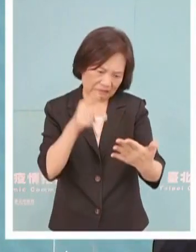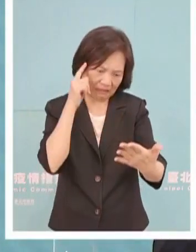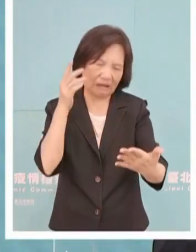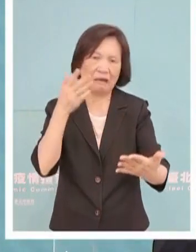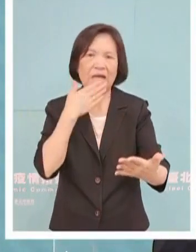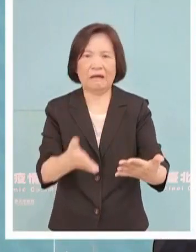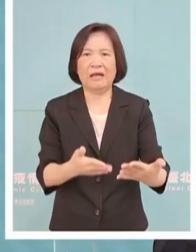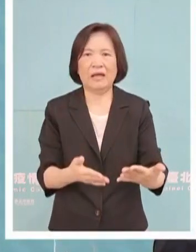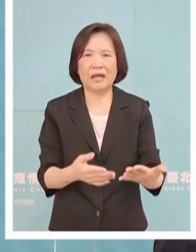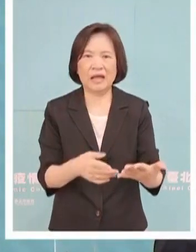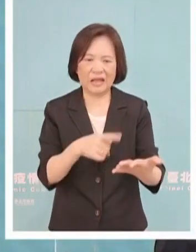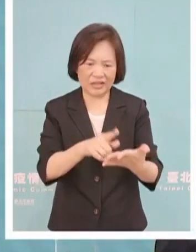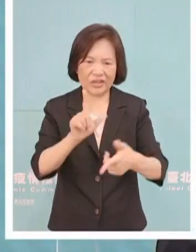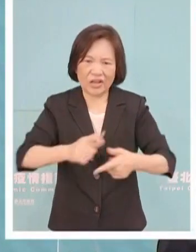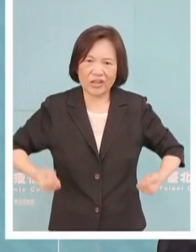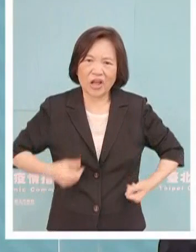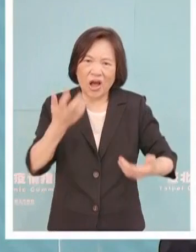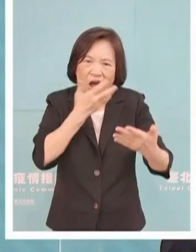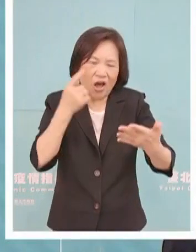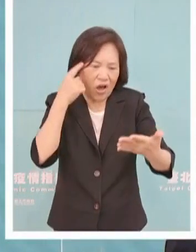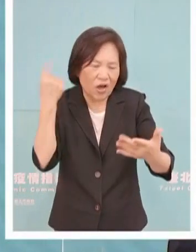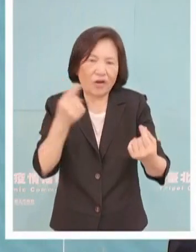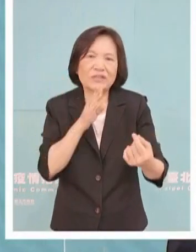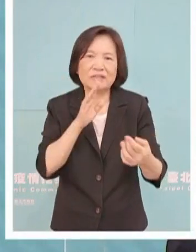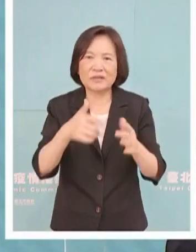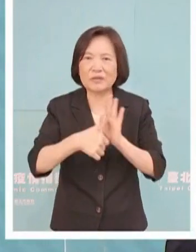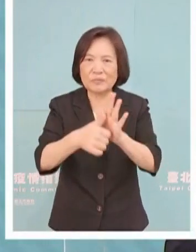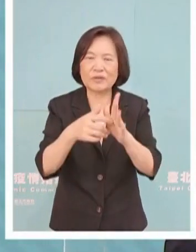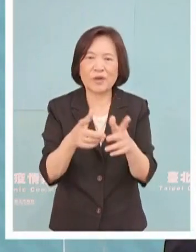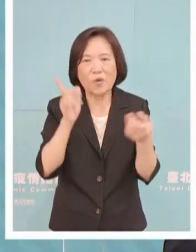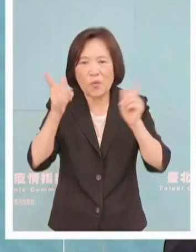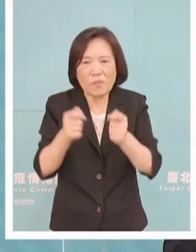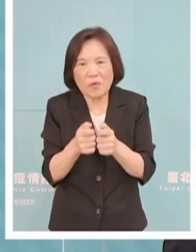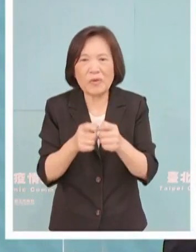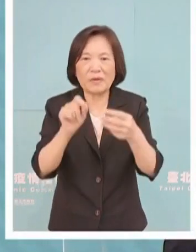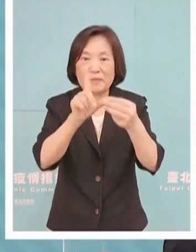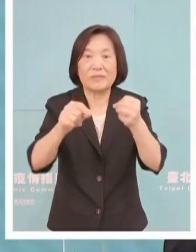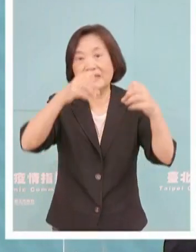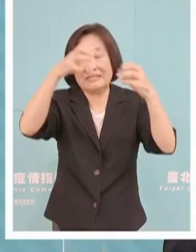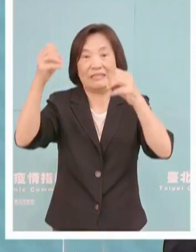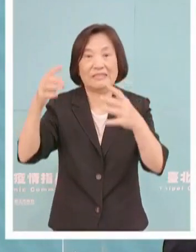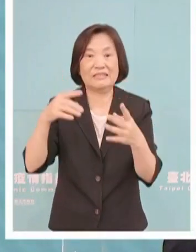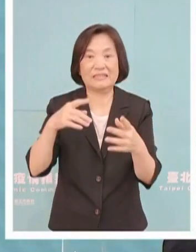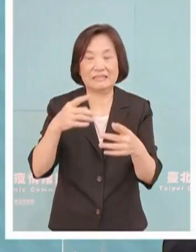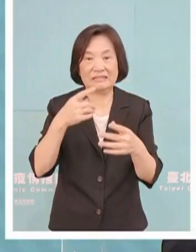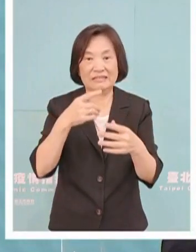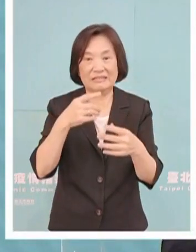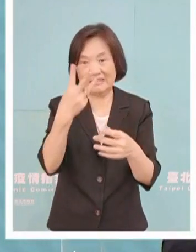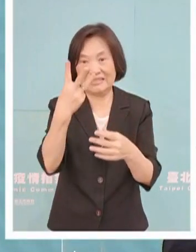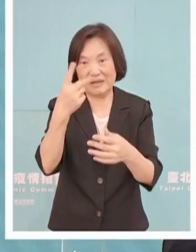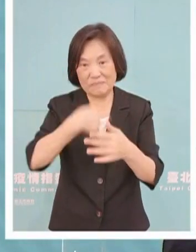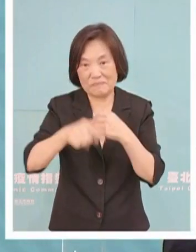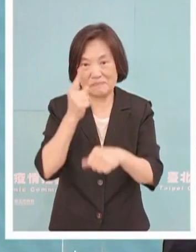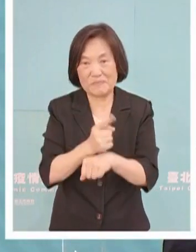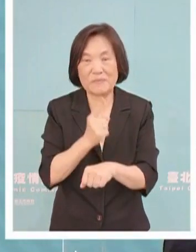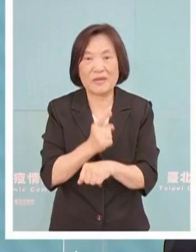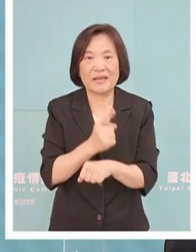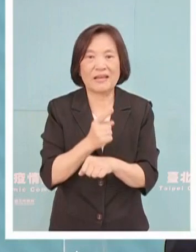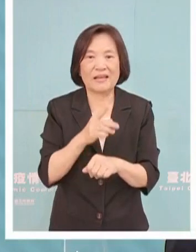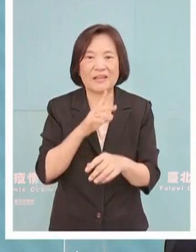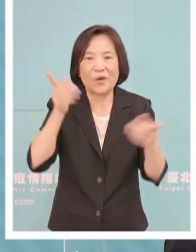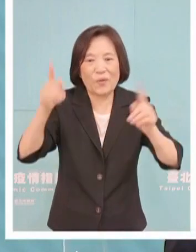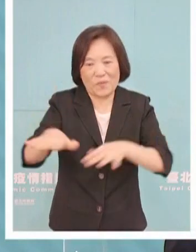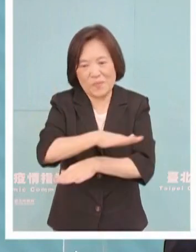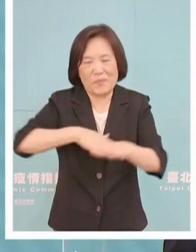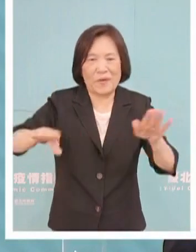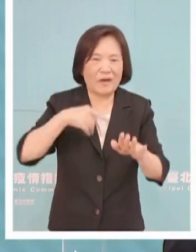了，甚至说这个卡通盘很像是一个知名的手游明星三缺一的那个广告。所以这边我们市府啊或是这个悠游卡